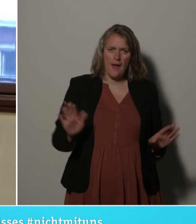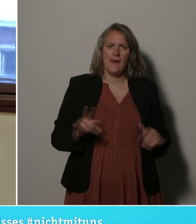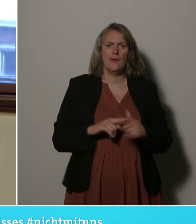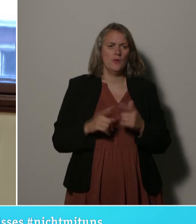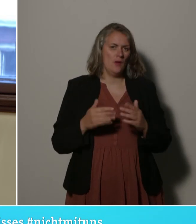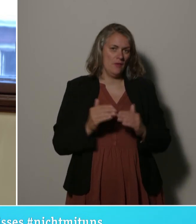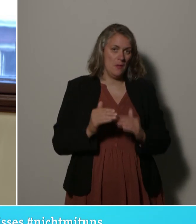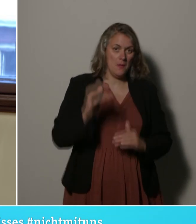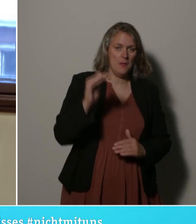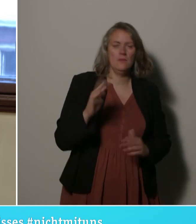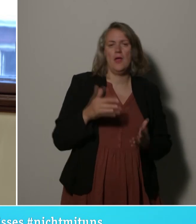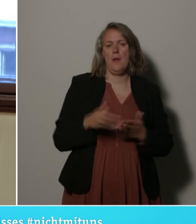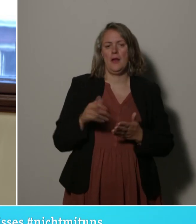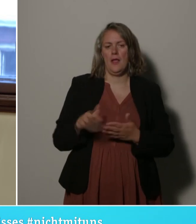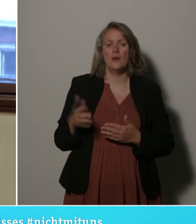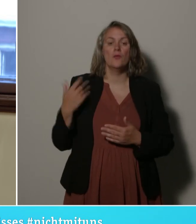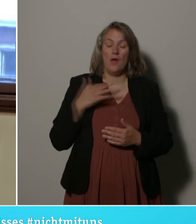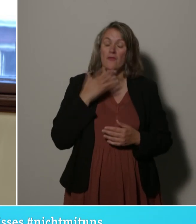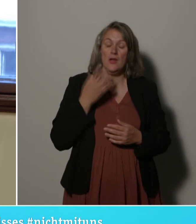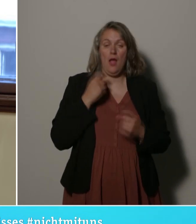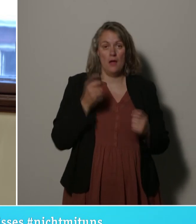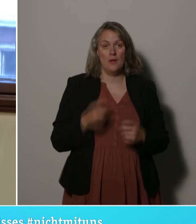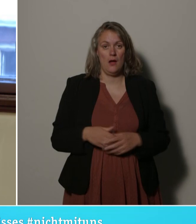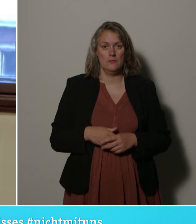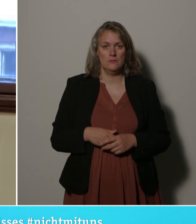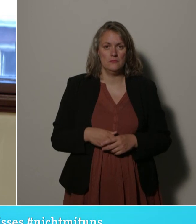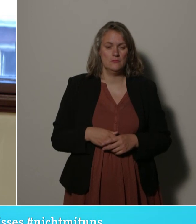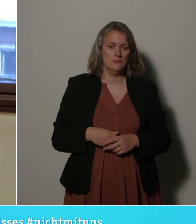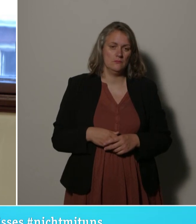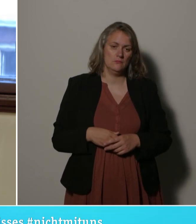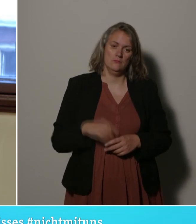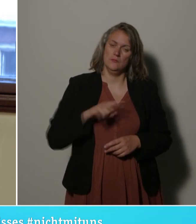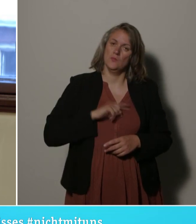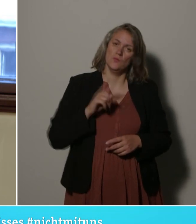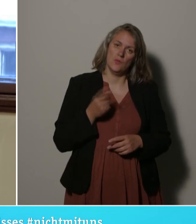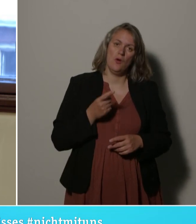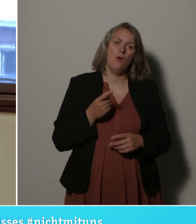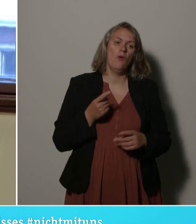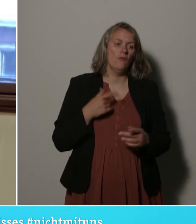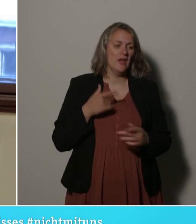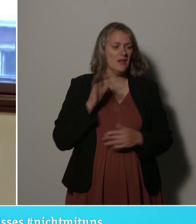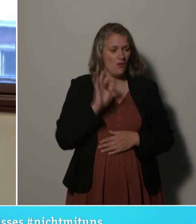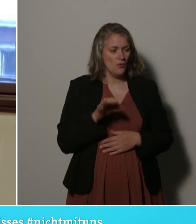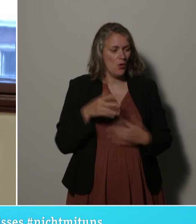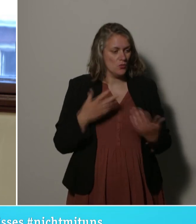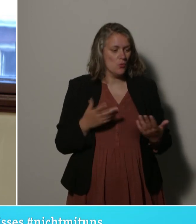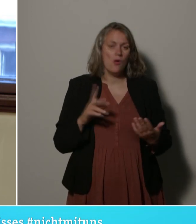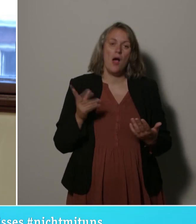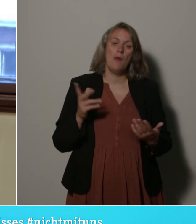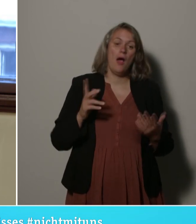stärken, wurden abgelehnt, und das waren nicht ganz wenige. Dafür gibt es für uns natürlich trotzdem Zustimmung, aber wie gesagt,